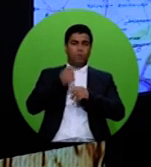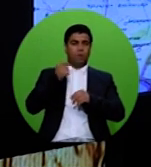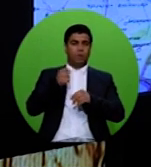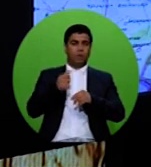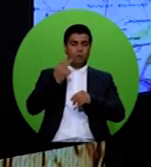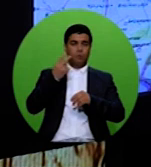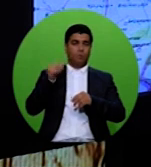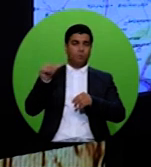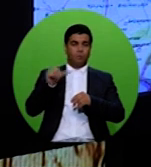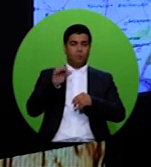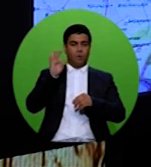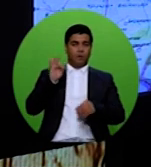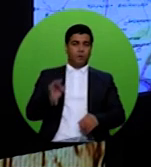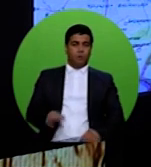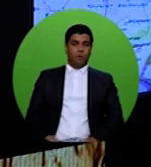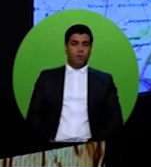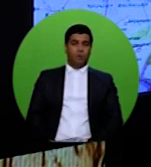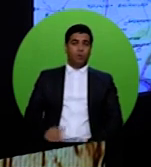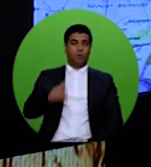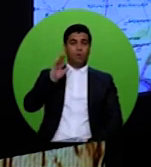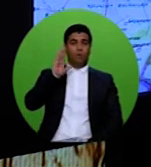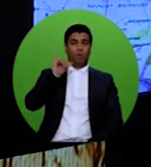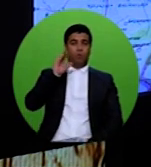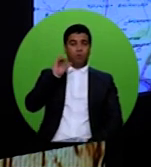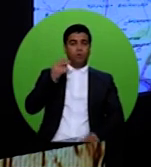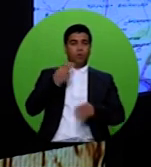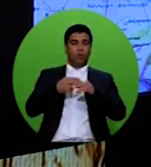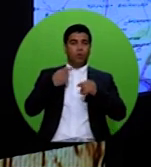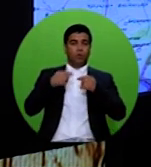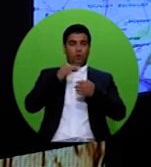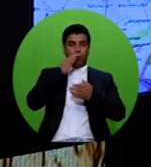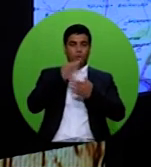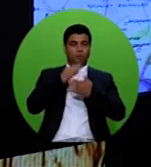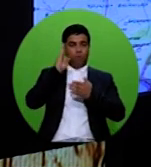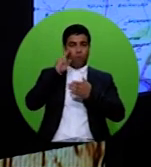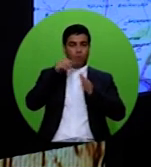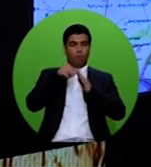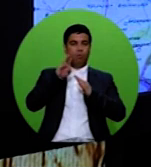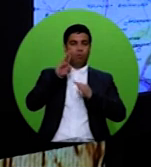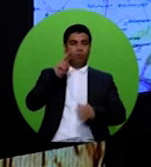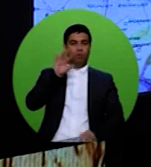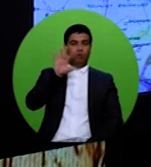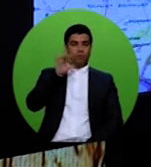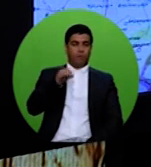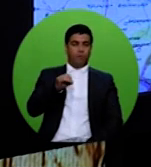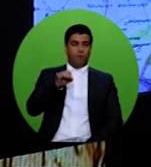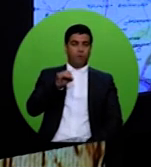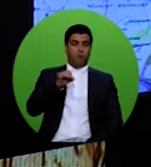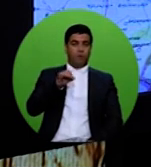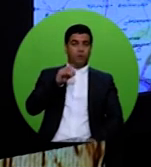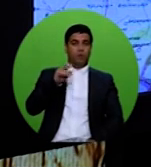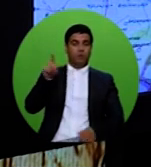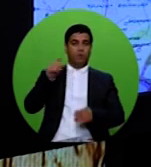до 2,5%. А гумус это отвечает за плодородие почвы. Также здесь